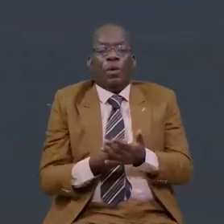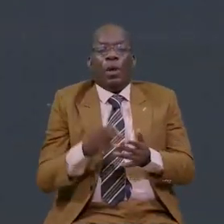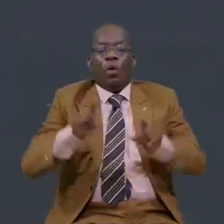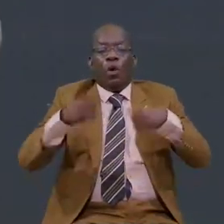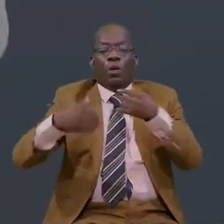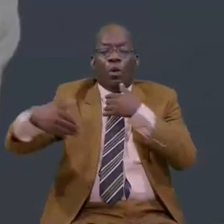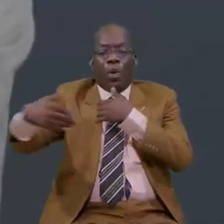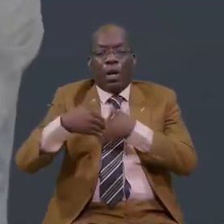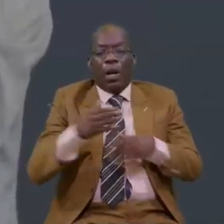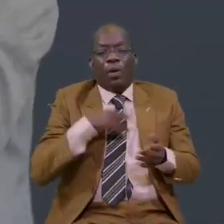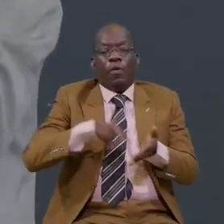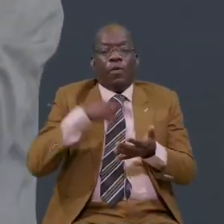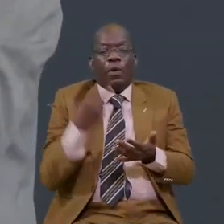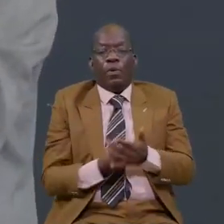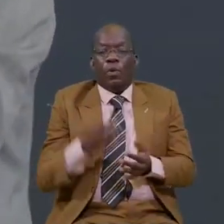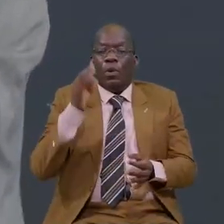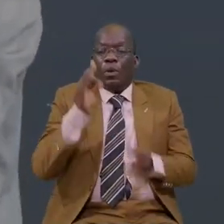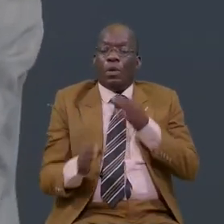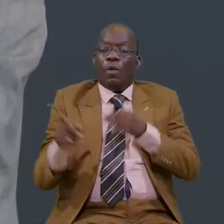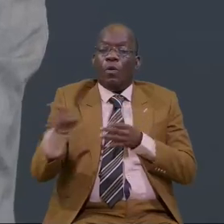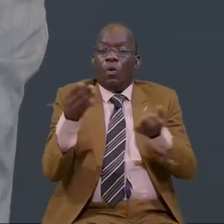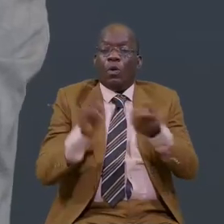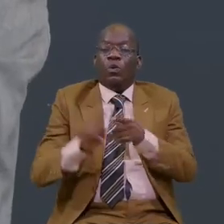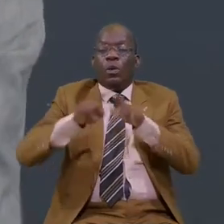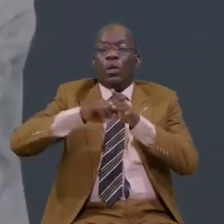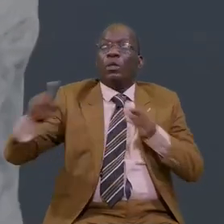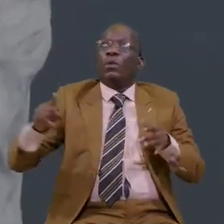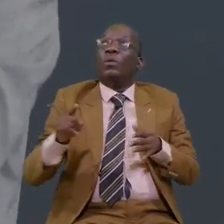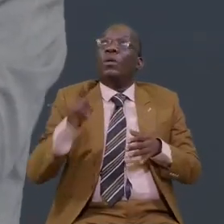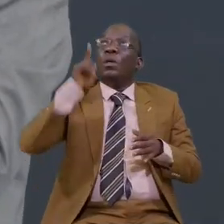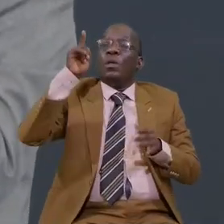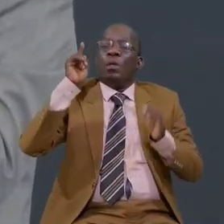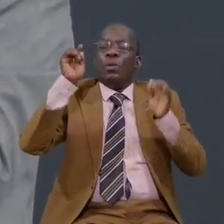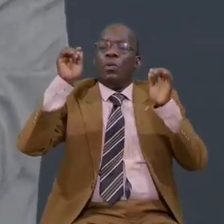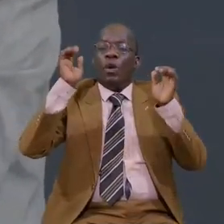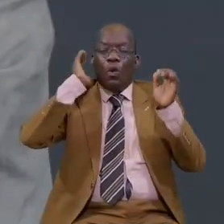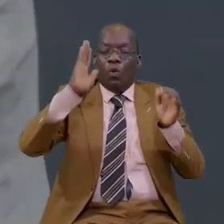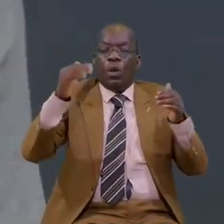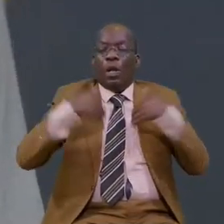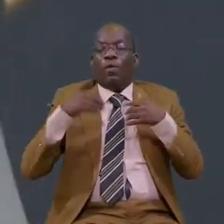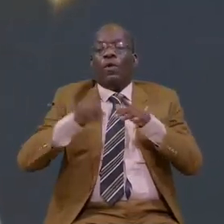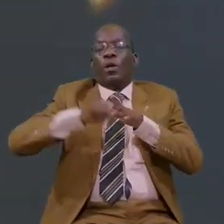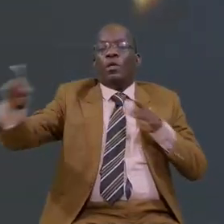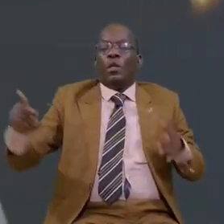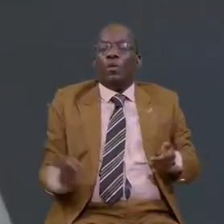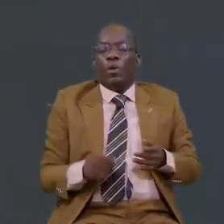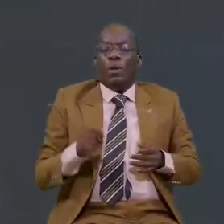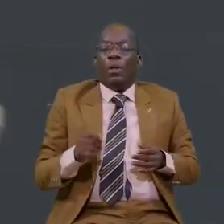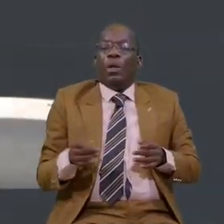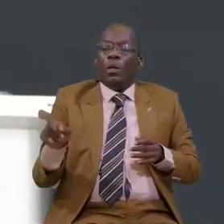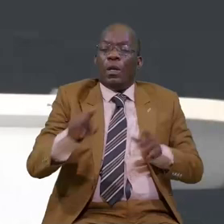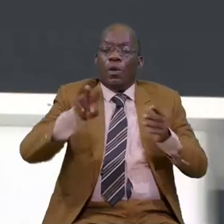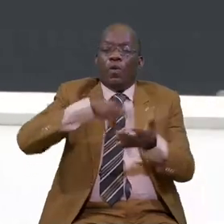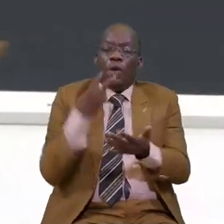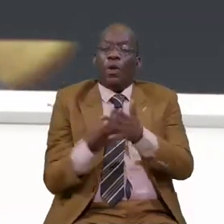ils reculèrent et tombèrent par terre. Vous voyez, s'ils voulaient échapper, ils pouvaient